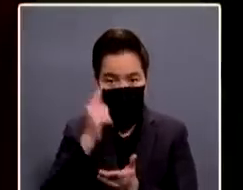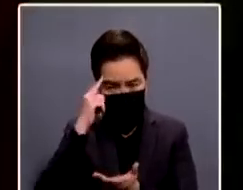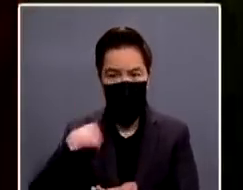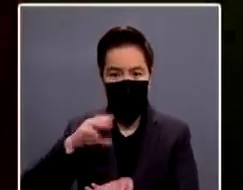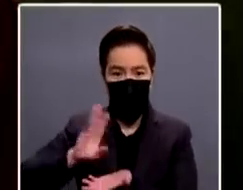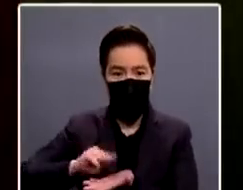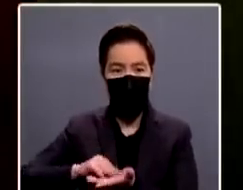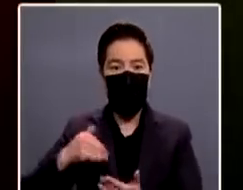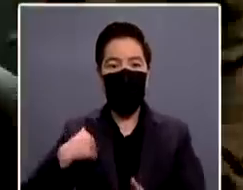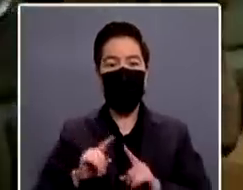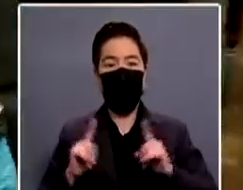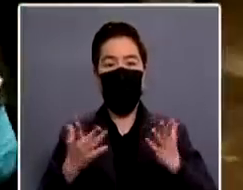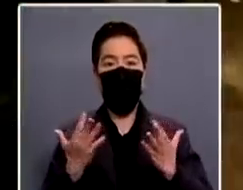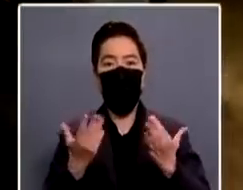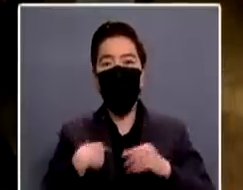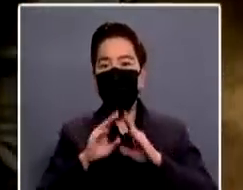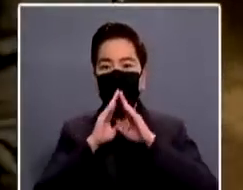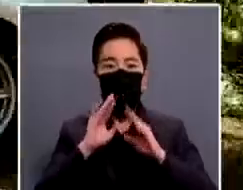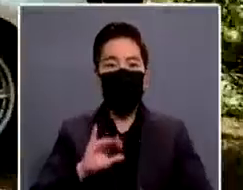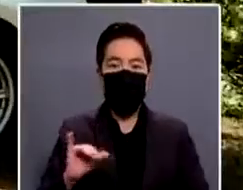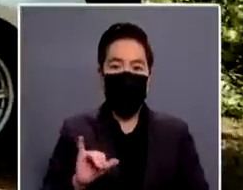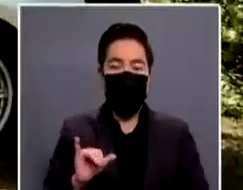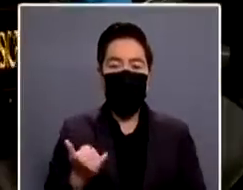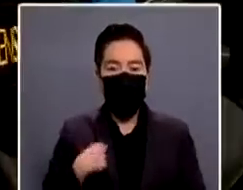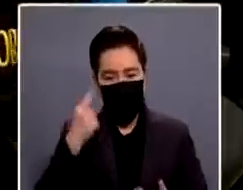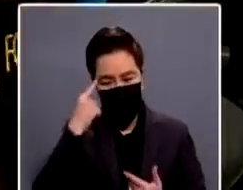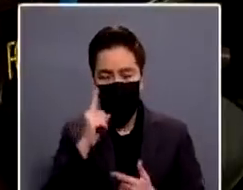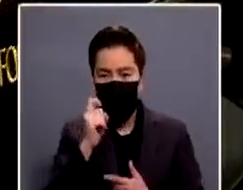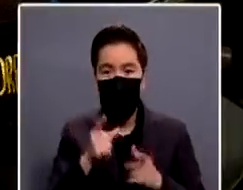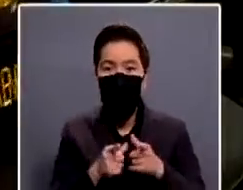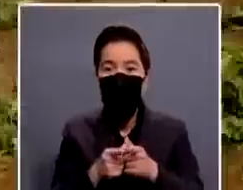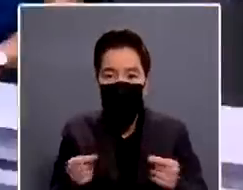ข้อมูลระดับหนึ่งแต่ว่าคงจะยังเปิดเผยรายละเอียดไม่ได้นะฮะเพราะเดี๋ยวจะเสียเรื่องของรูปคดี